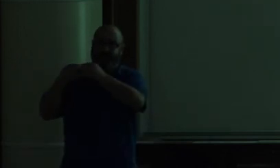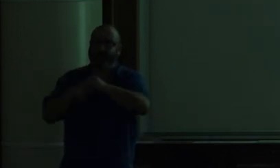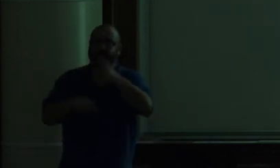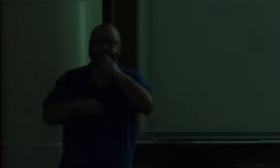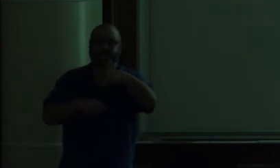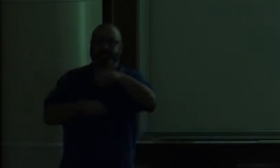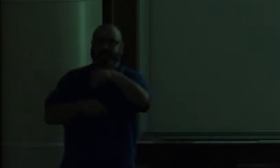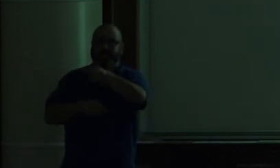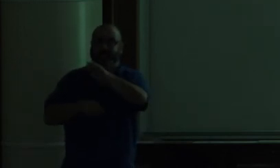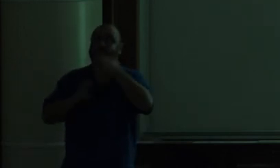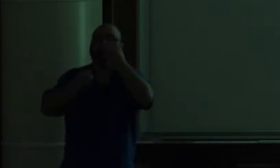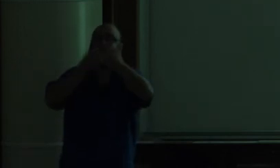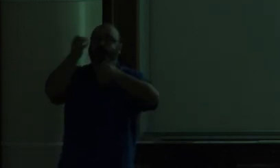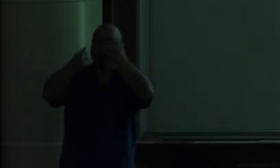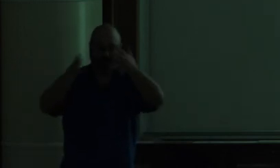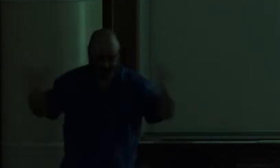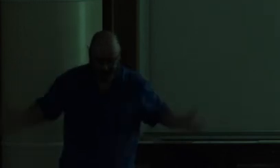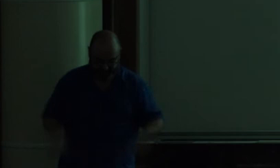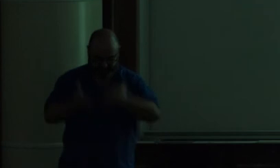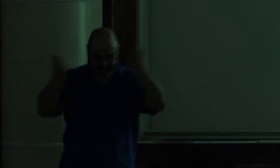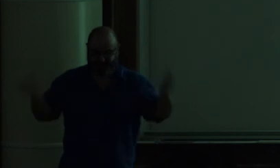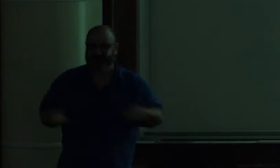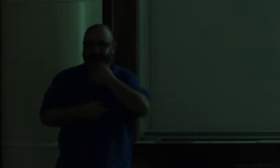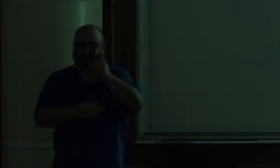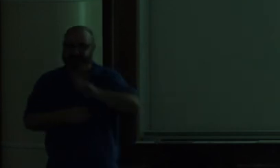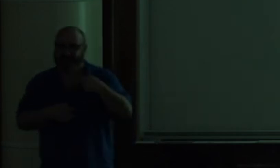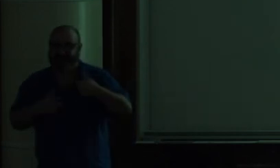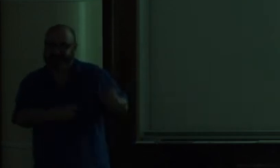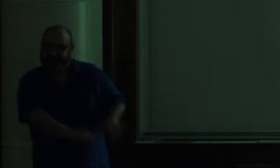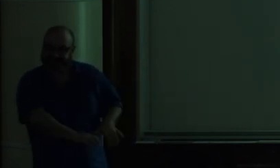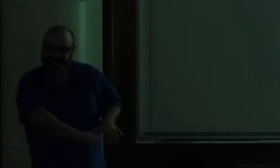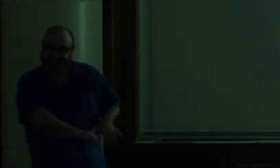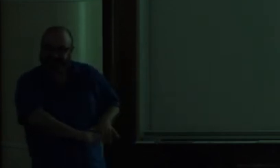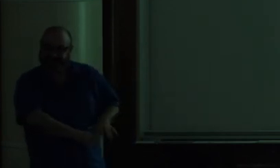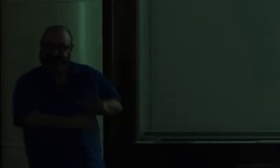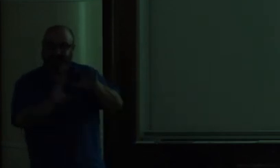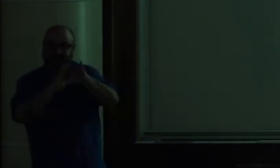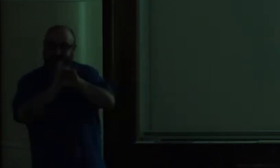Alors, évidemment, comme ça, là, juste à l'oral, c'est pas évident. Si j'avais la possibilité